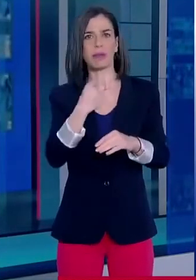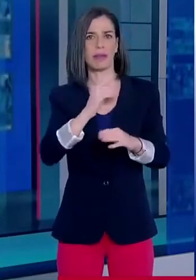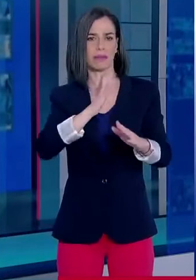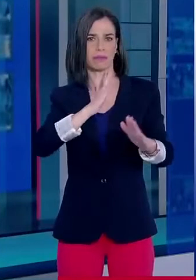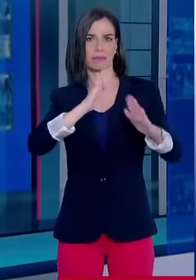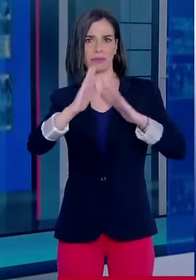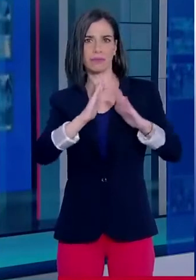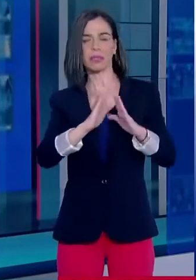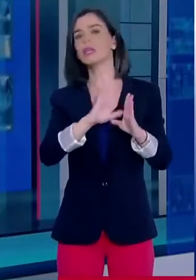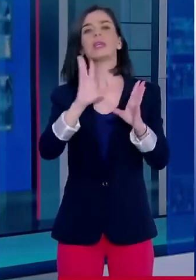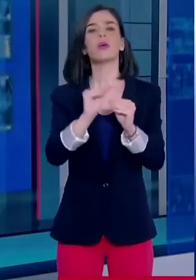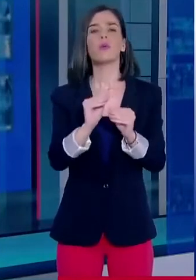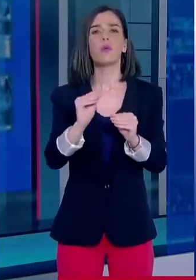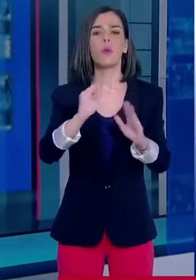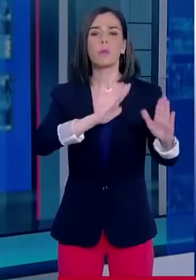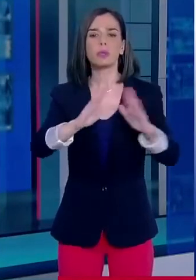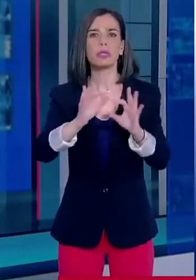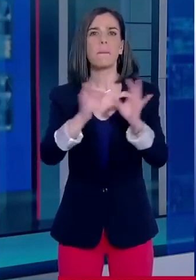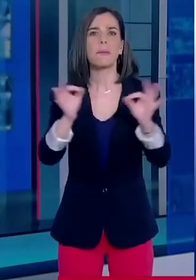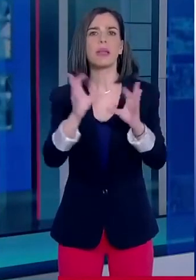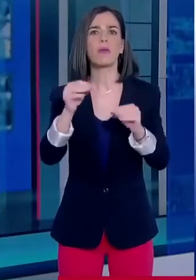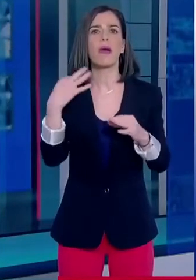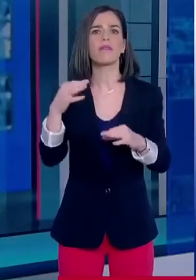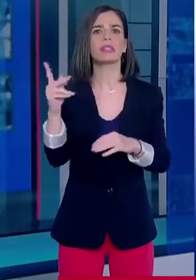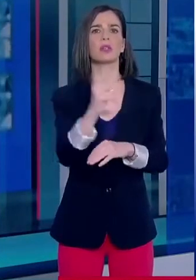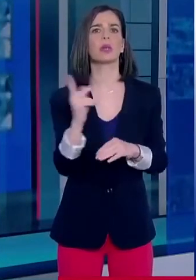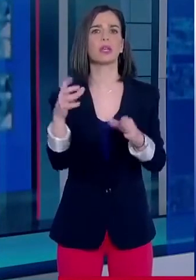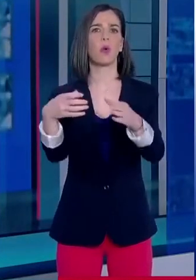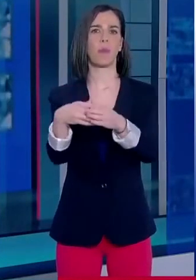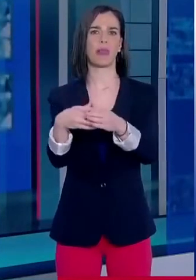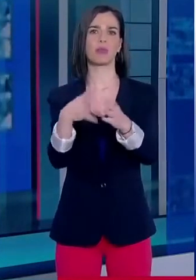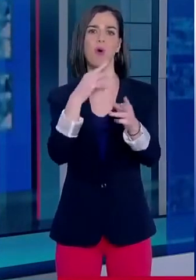ειδικά θέματα που αφορούν τις ευάλωτες και ευπαθείς ομάδες μετά την άρση των μέτρων.